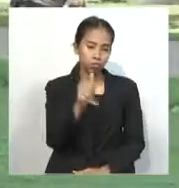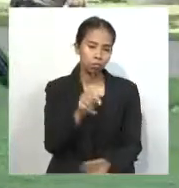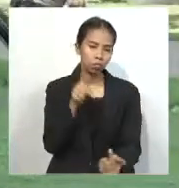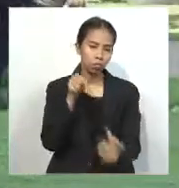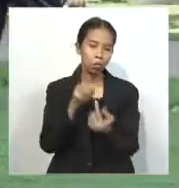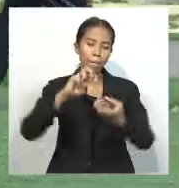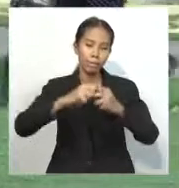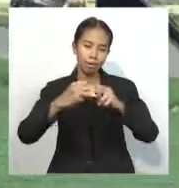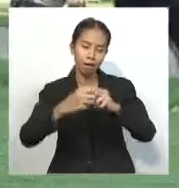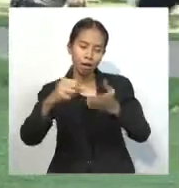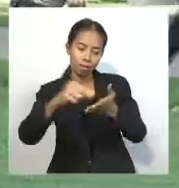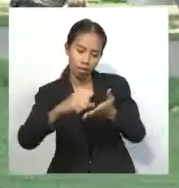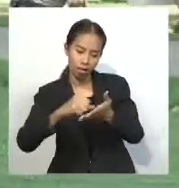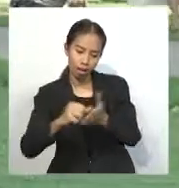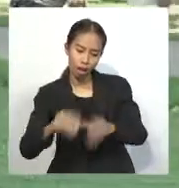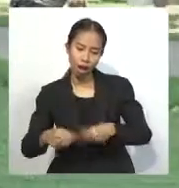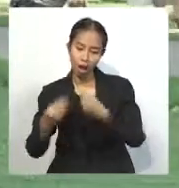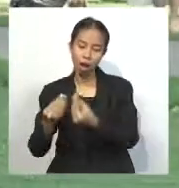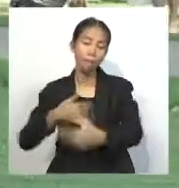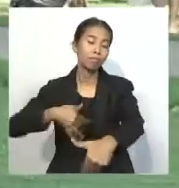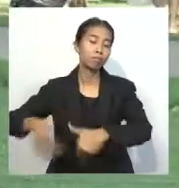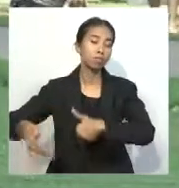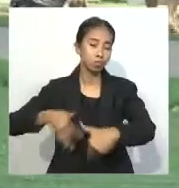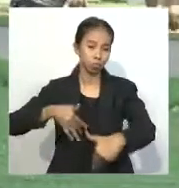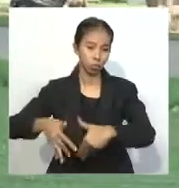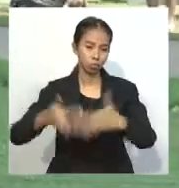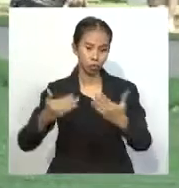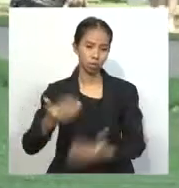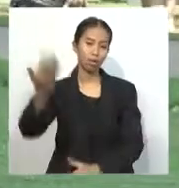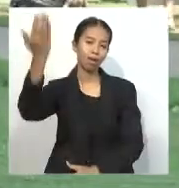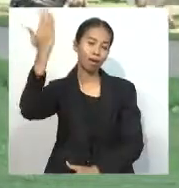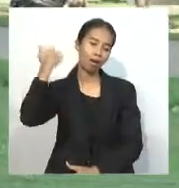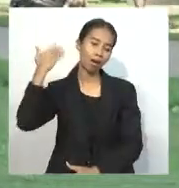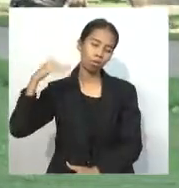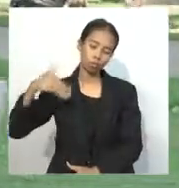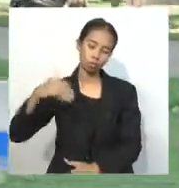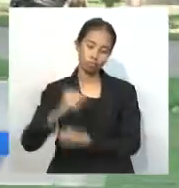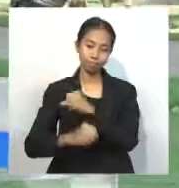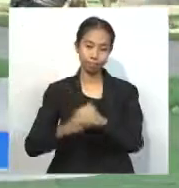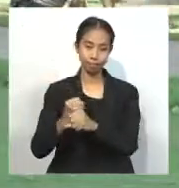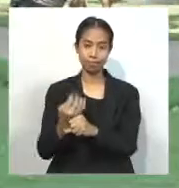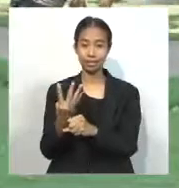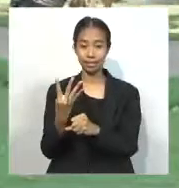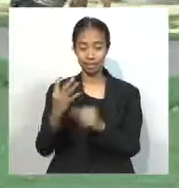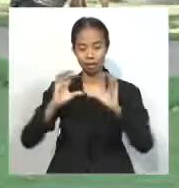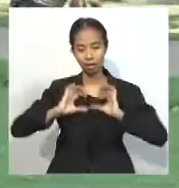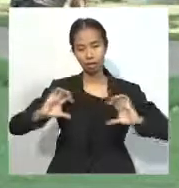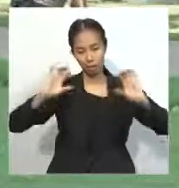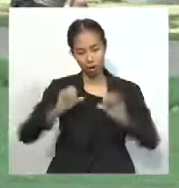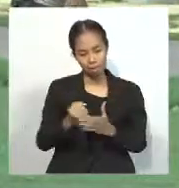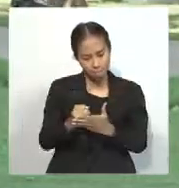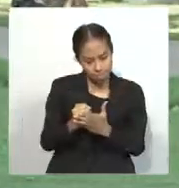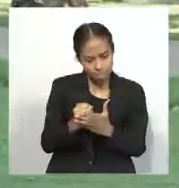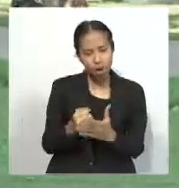ไขปัญหาให้กับประชาชนให้ตรงจุดพร้อมยอมรับว่าตลอด4ปีที่ผ่านมารัฐบาลพยายามแก้ไขปัญหาในหลายเรื่